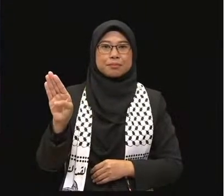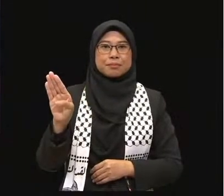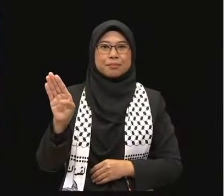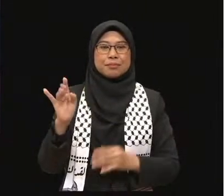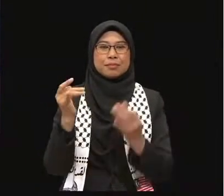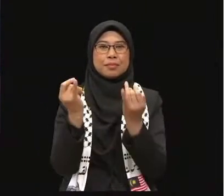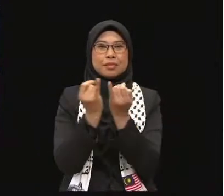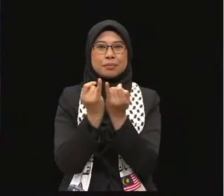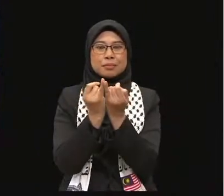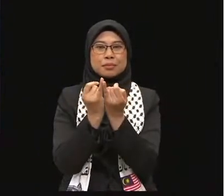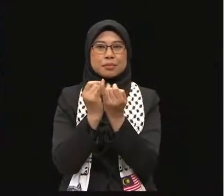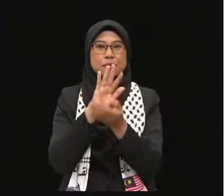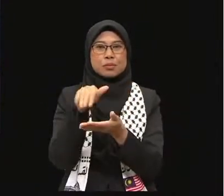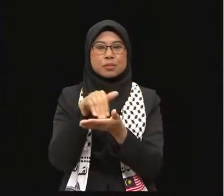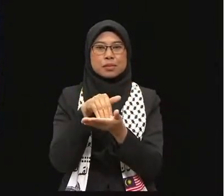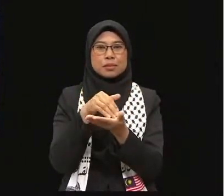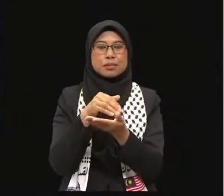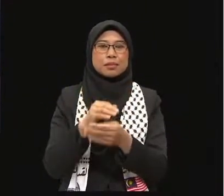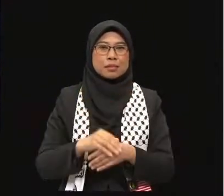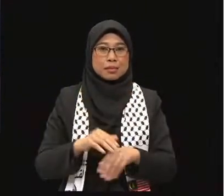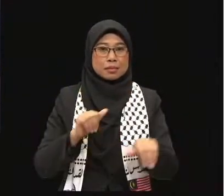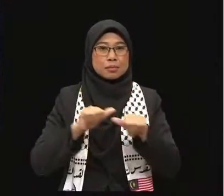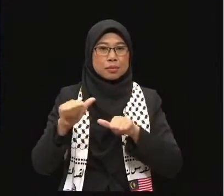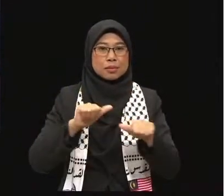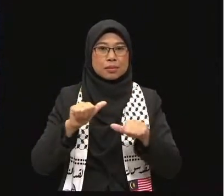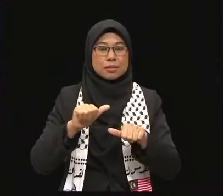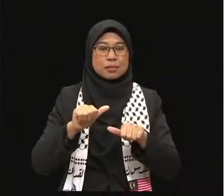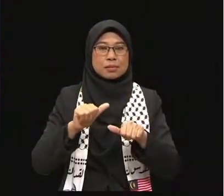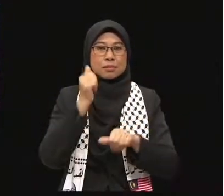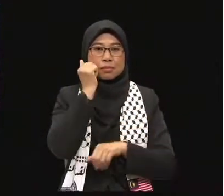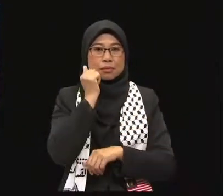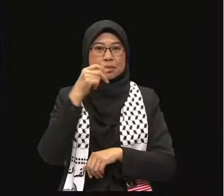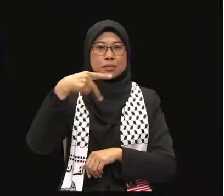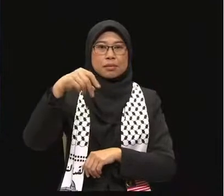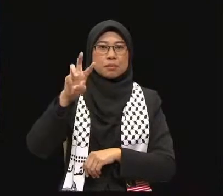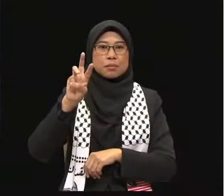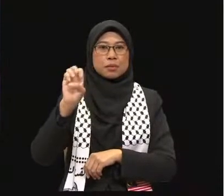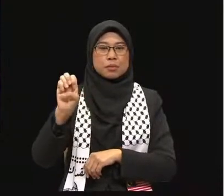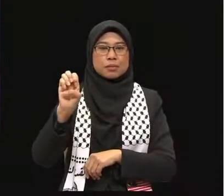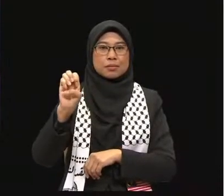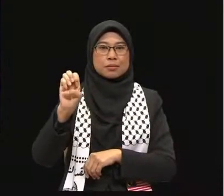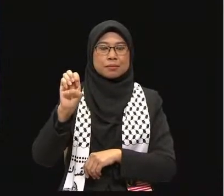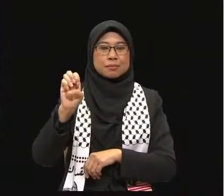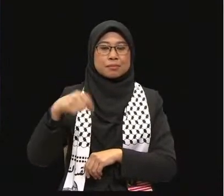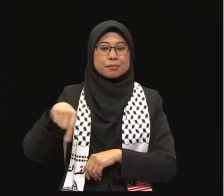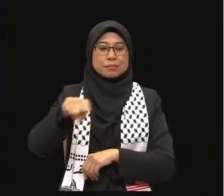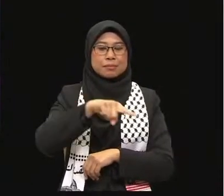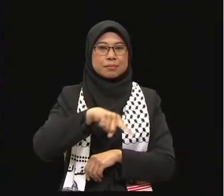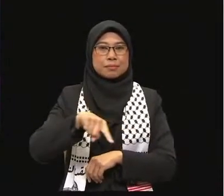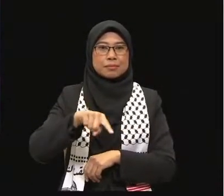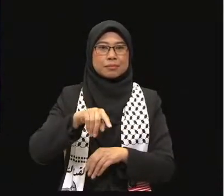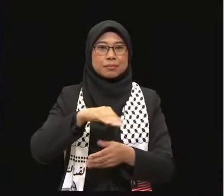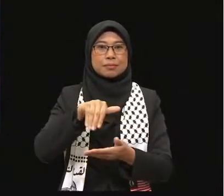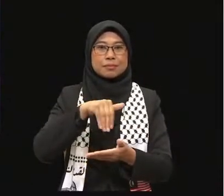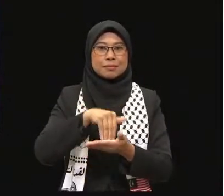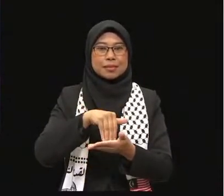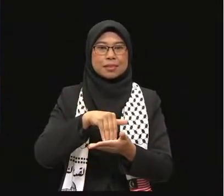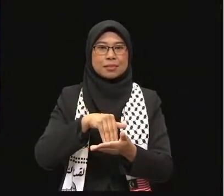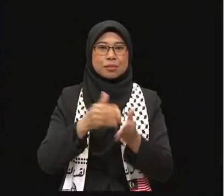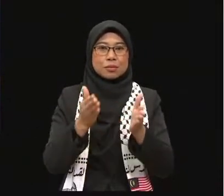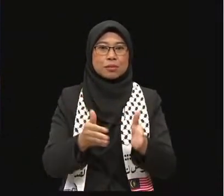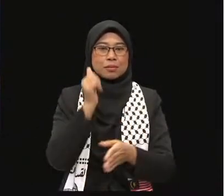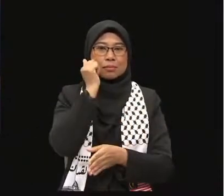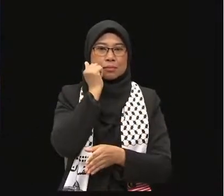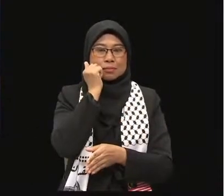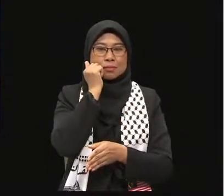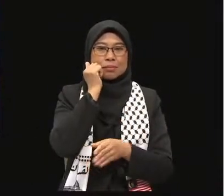taiping pusat aktiviti warga emas ataupun pawe merupakan tempat bagi warga emas menjalankan aktiviti harian dalam